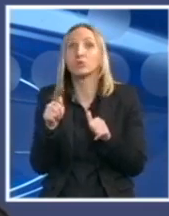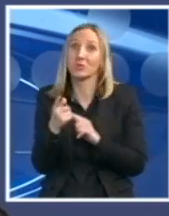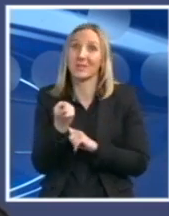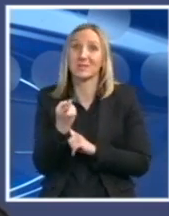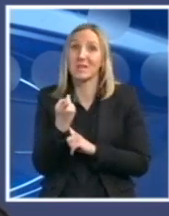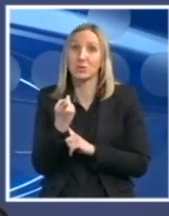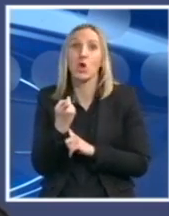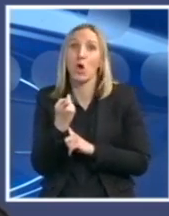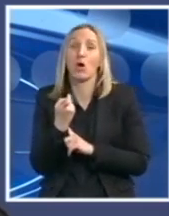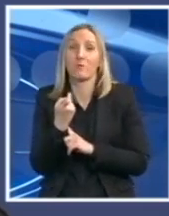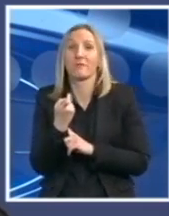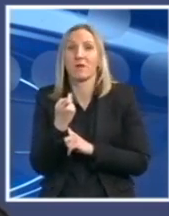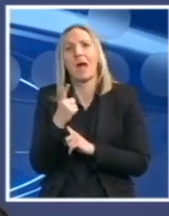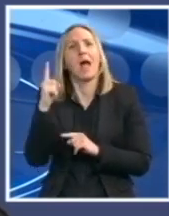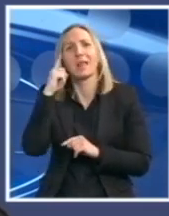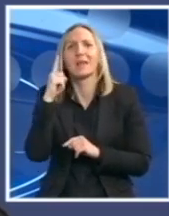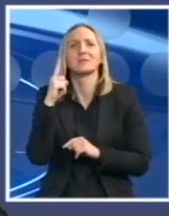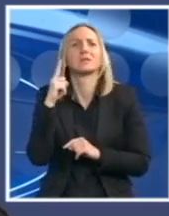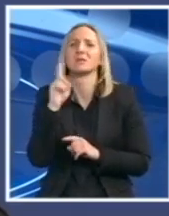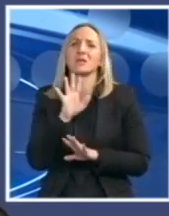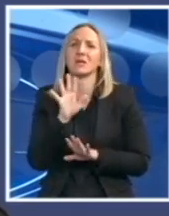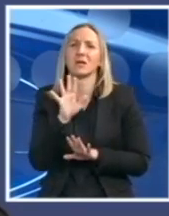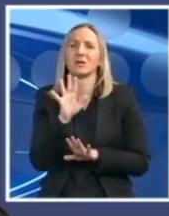prouzrokuje, to ne znači da je to